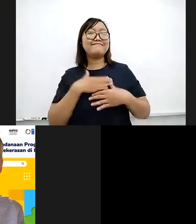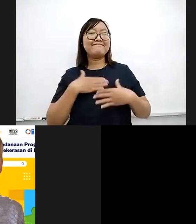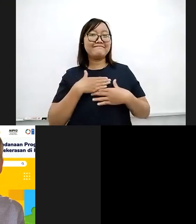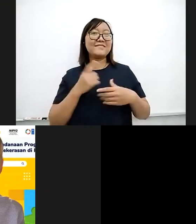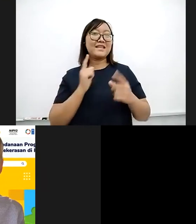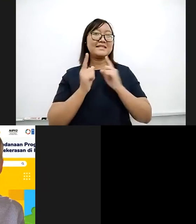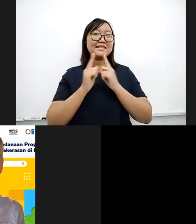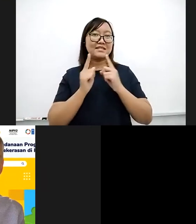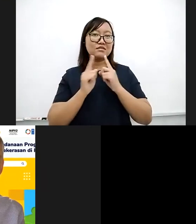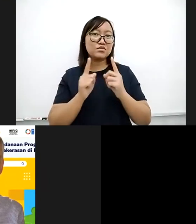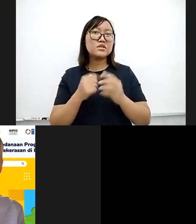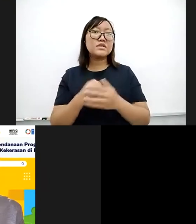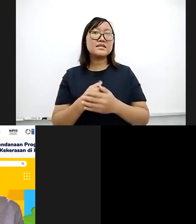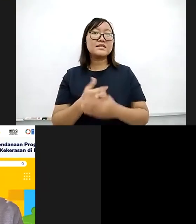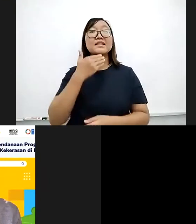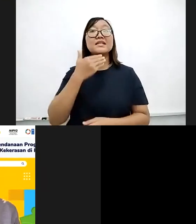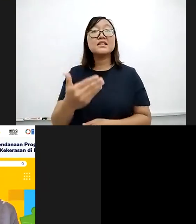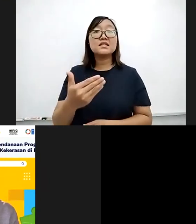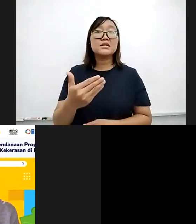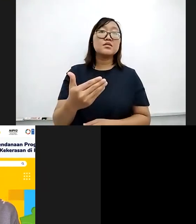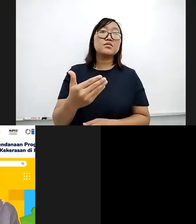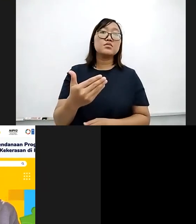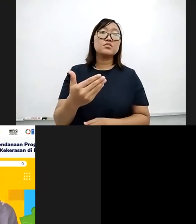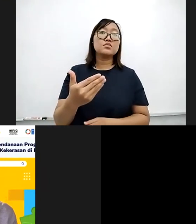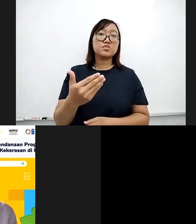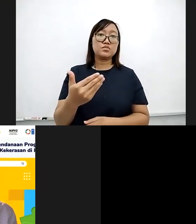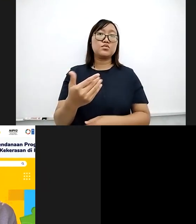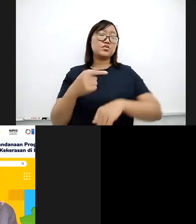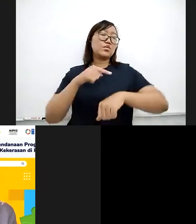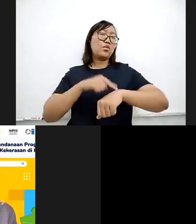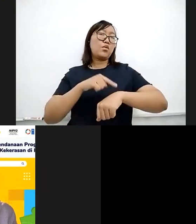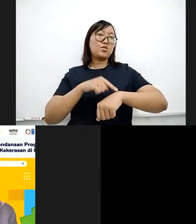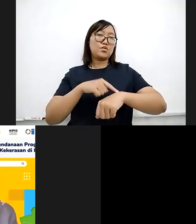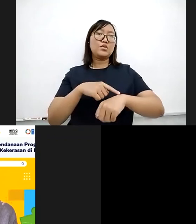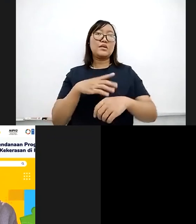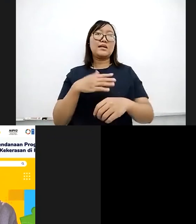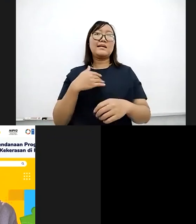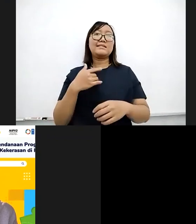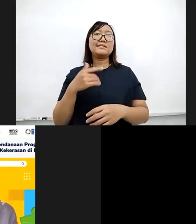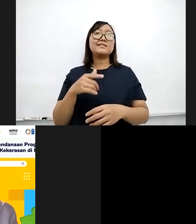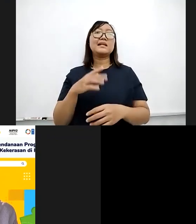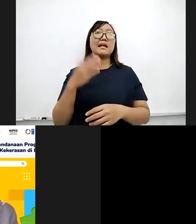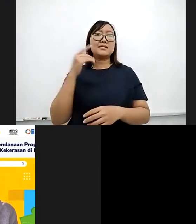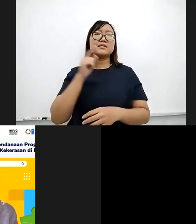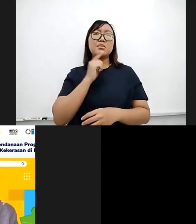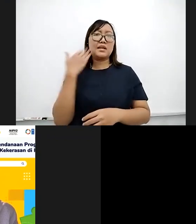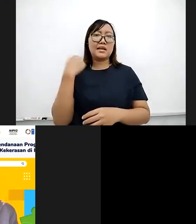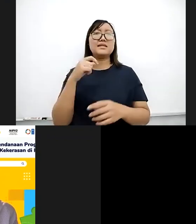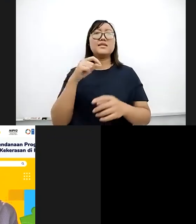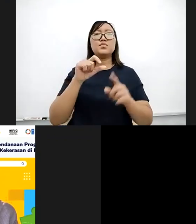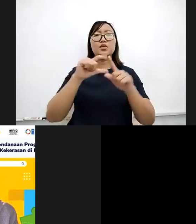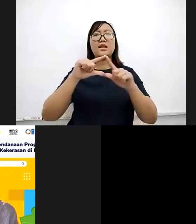Thank you for taking out of time for the First season because you dan i have to go to another